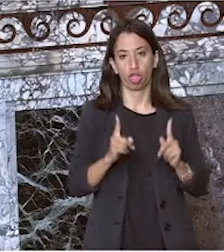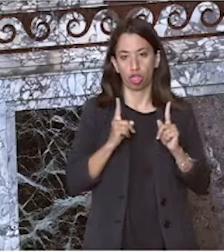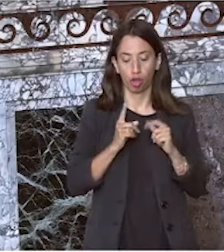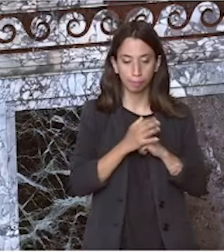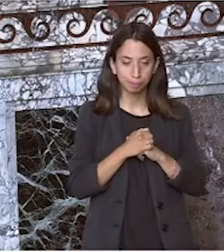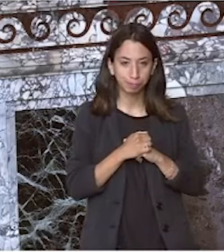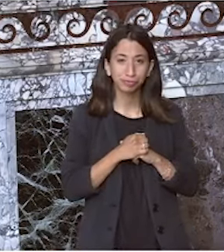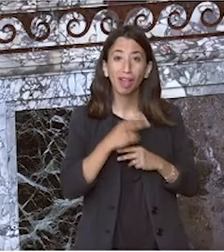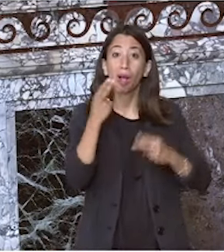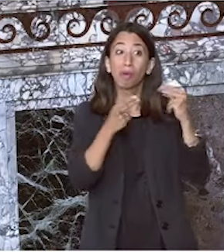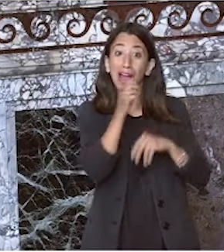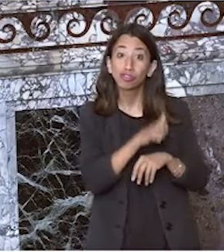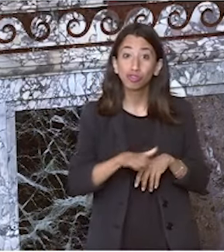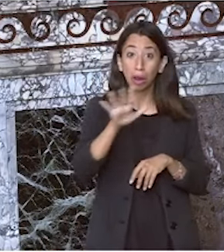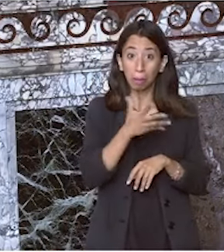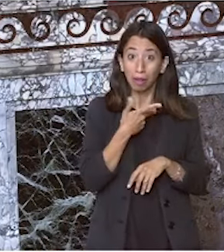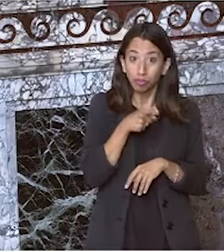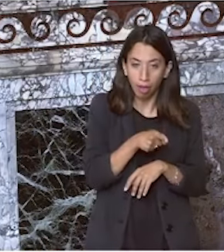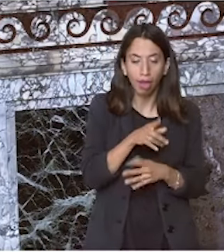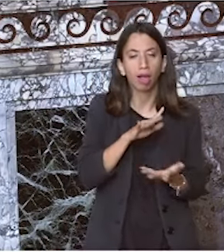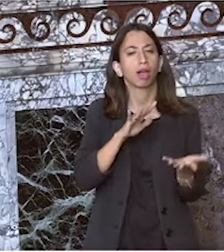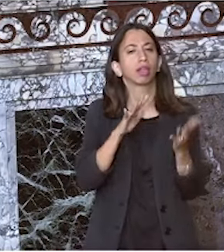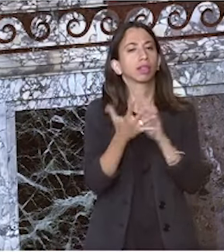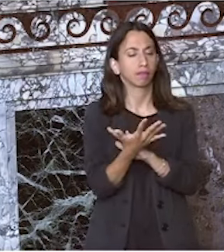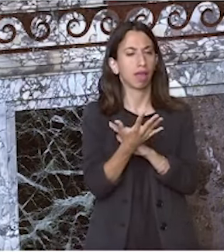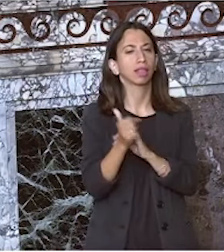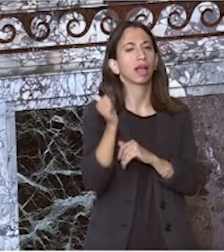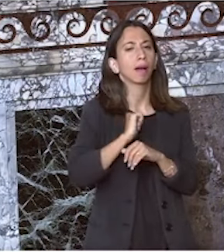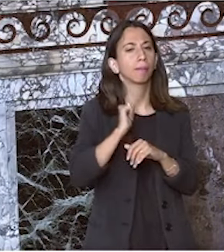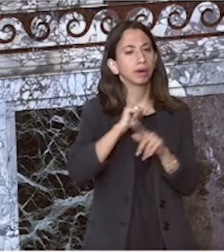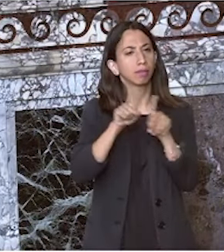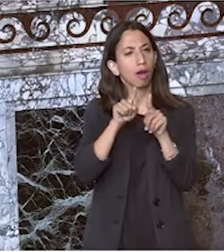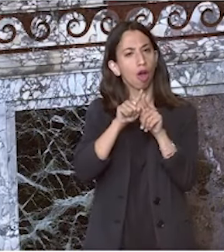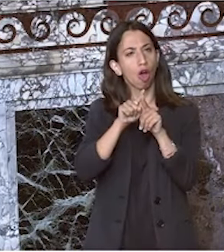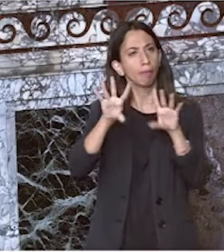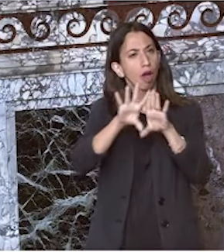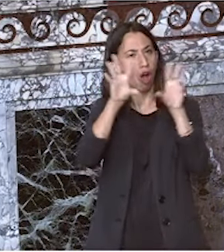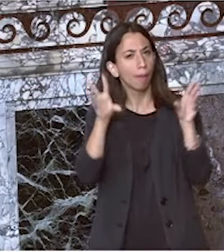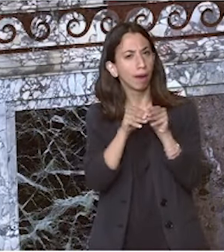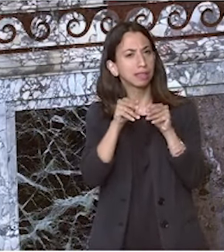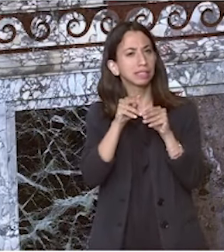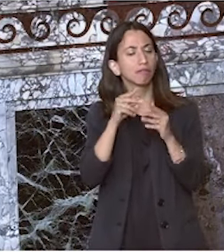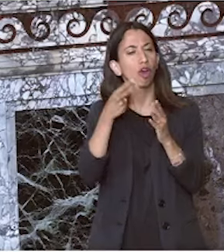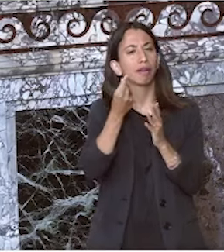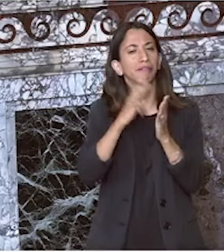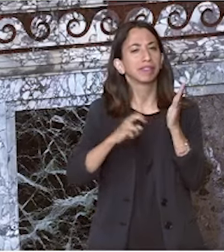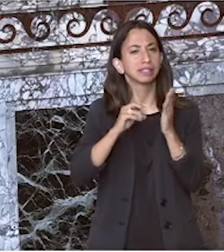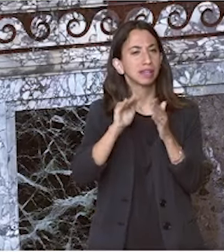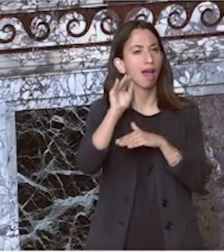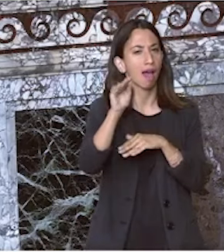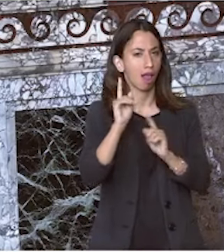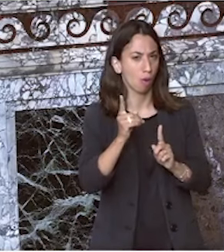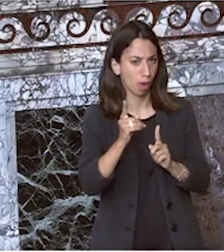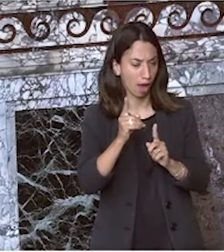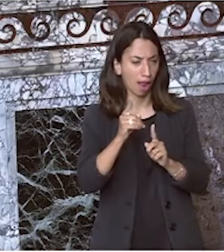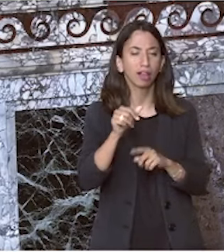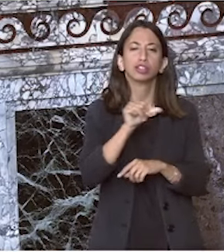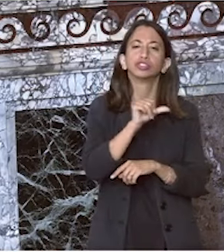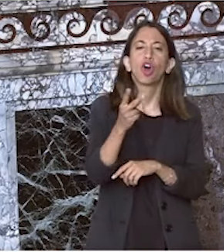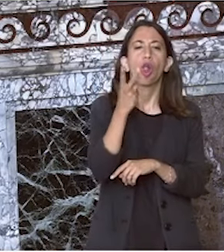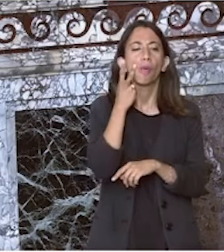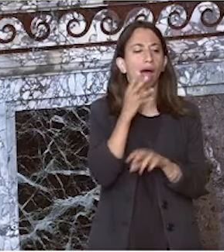Un bilancio europeo consentirebbe di definire l'orientamento fiscale complessivo non più come la somma delle politiche